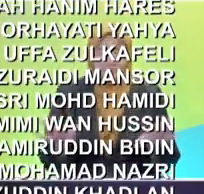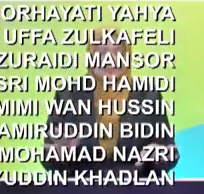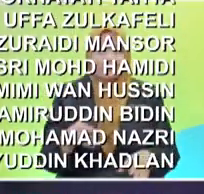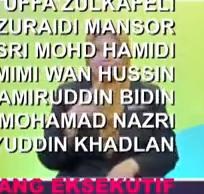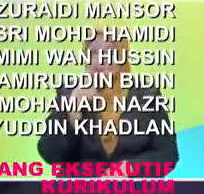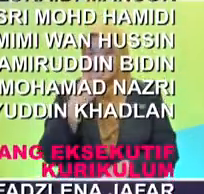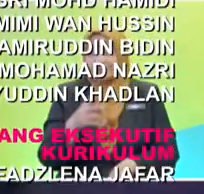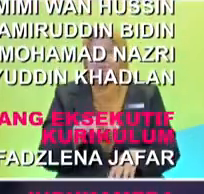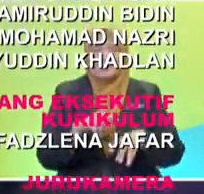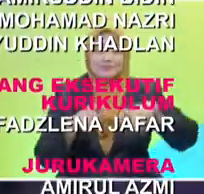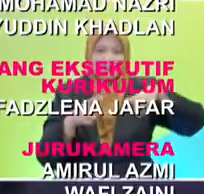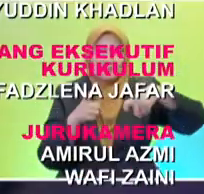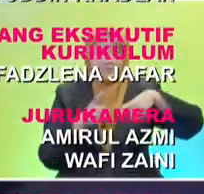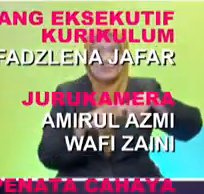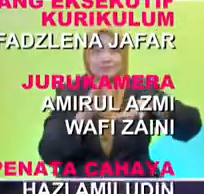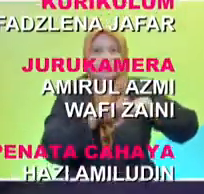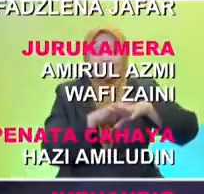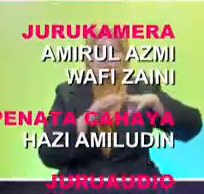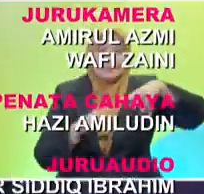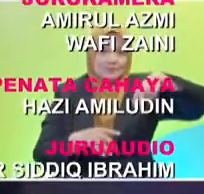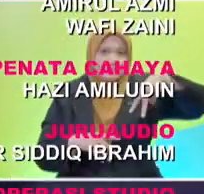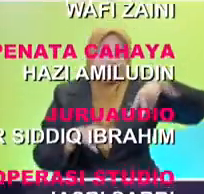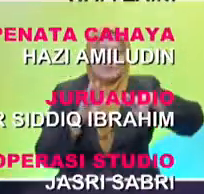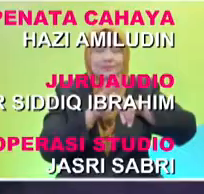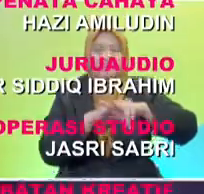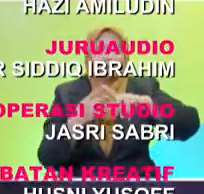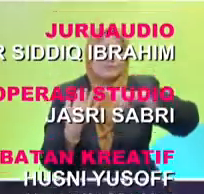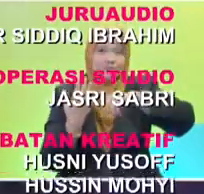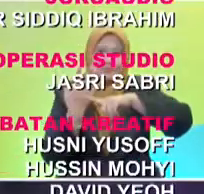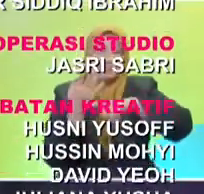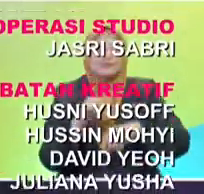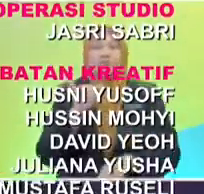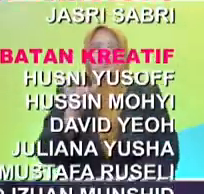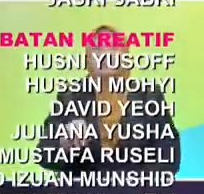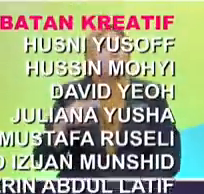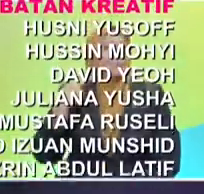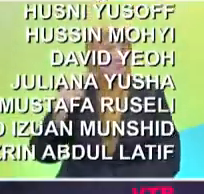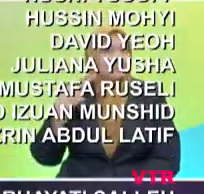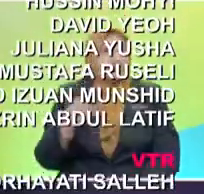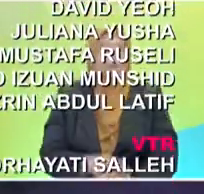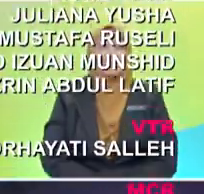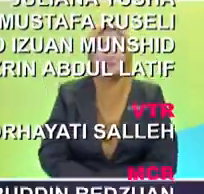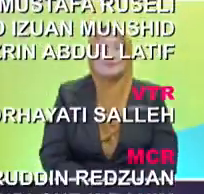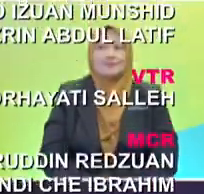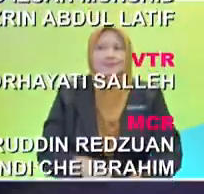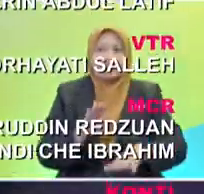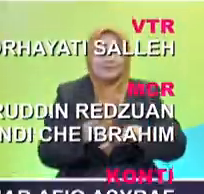tengok lutut atas kaki-kaki atas rumput rumput yang hijau